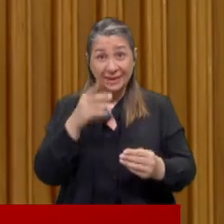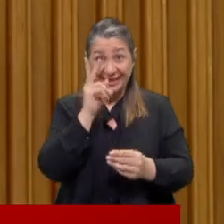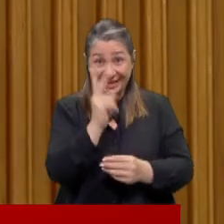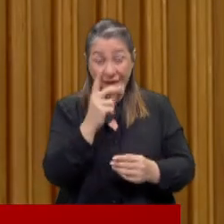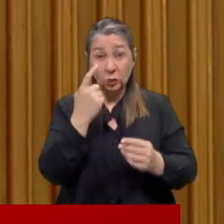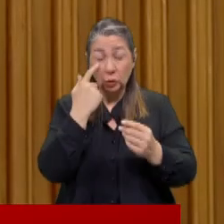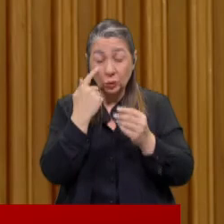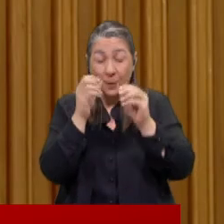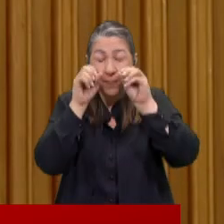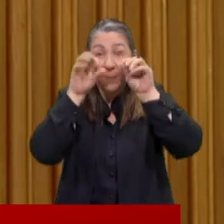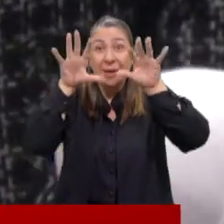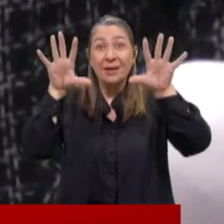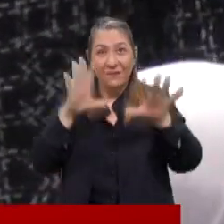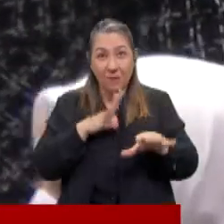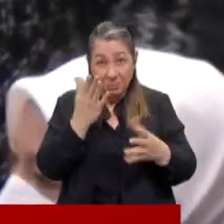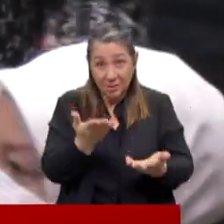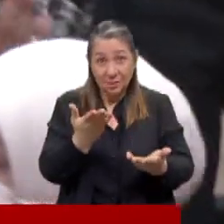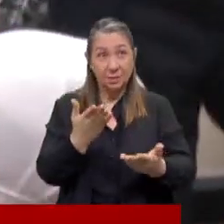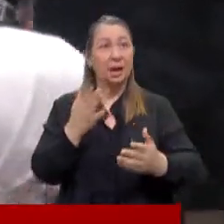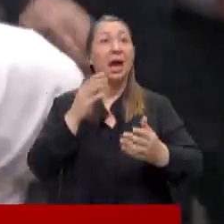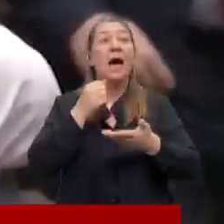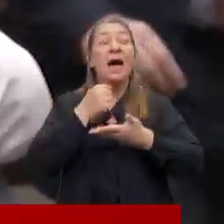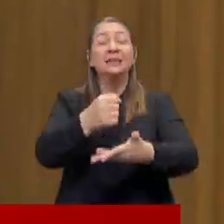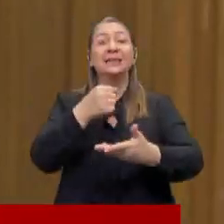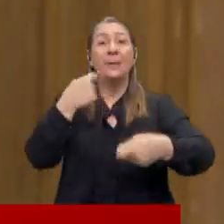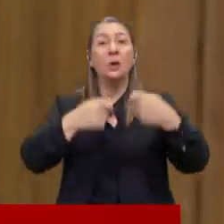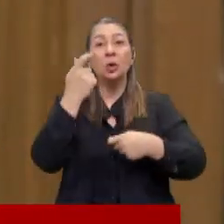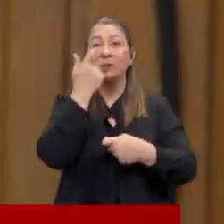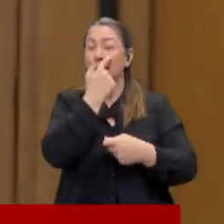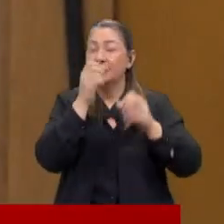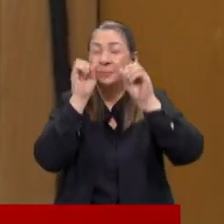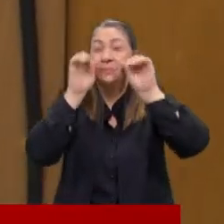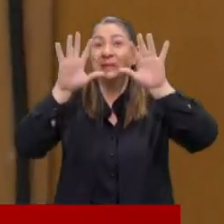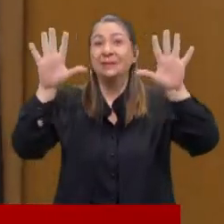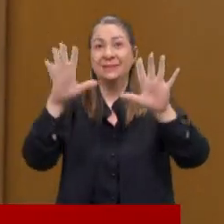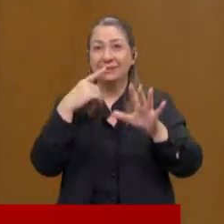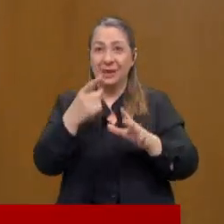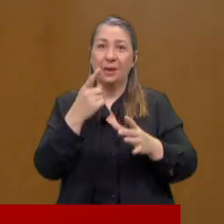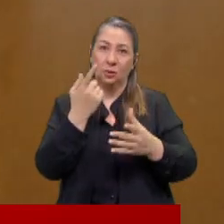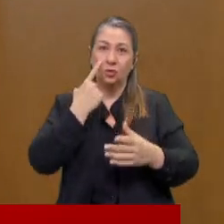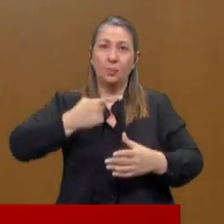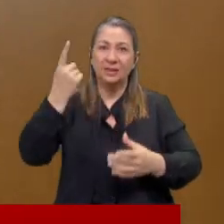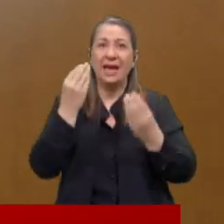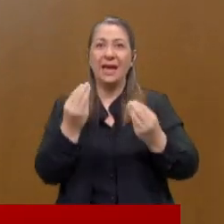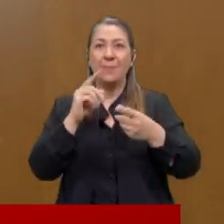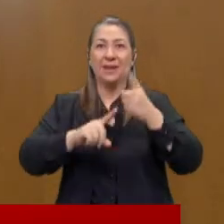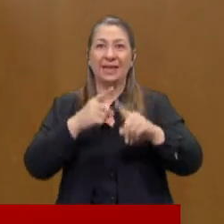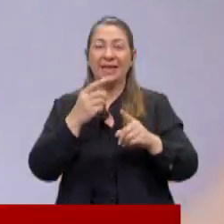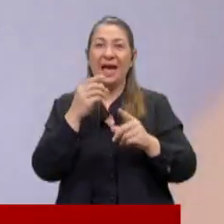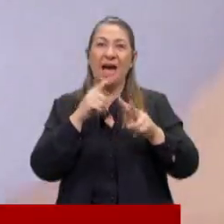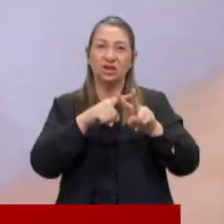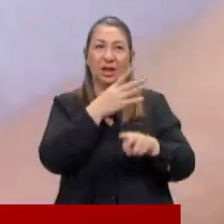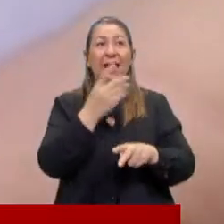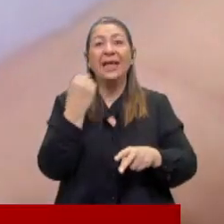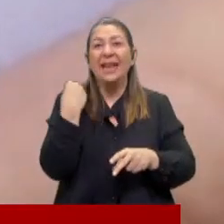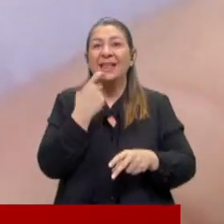senin gözlerin de ışıldıyor mu? Hazine Bakanı'nın ekonomi gözlerdeki ışıltıdır sözüyle yüklendi Cumhurbaşkanı'na İYİ Parti lideri Akşener. Yeni yılın